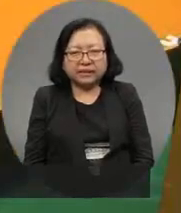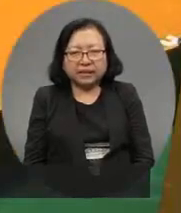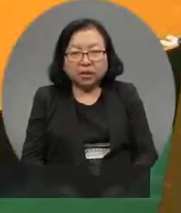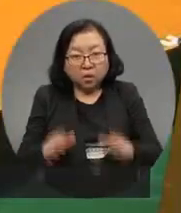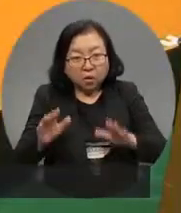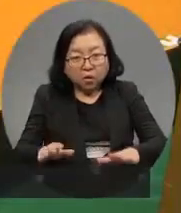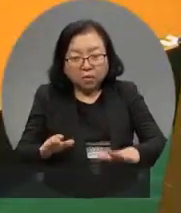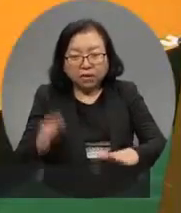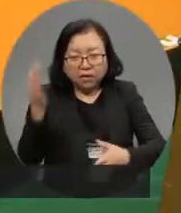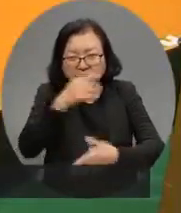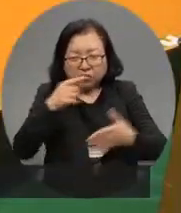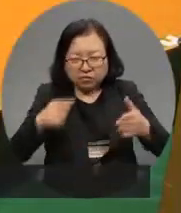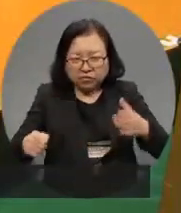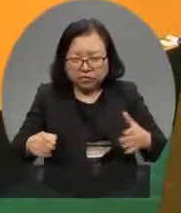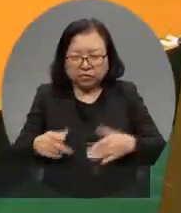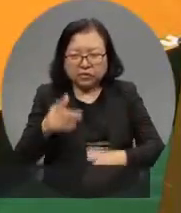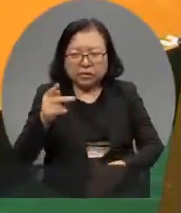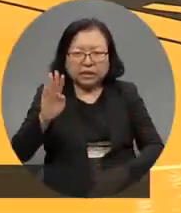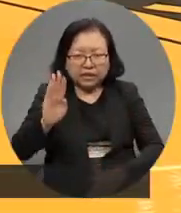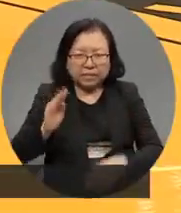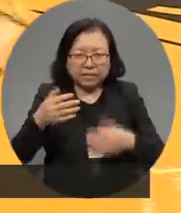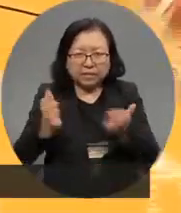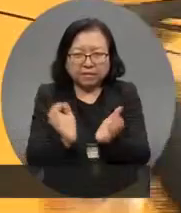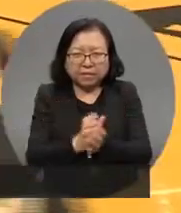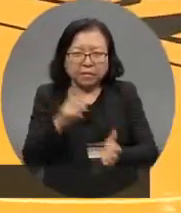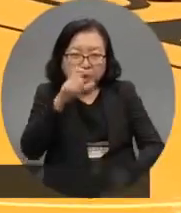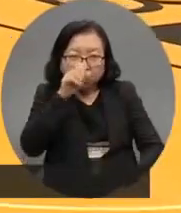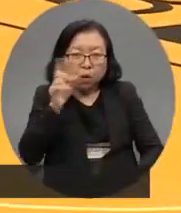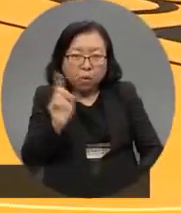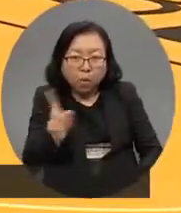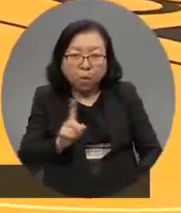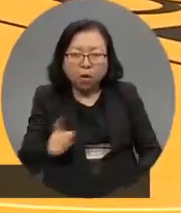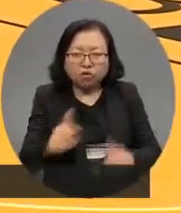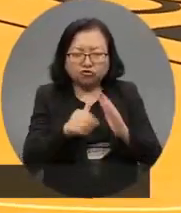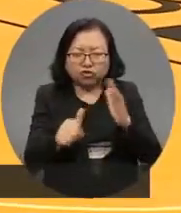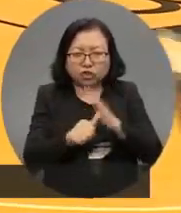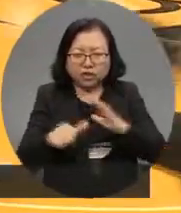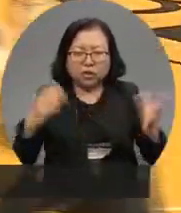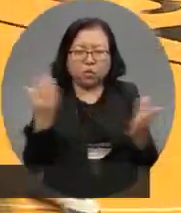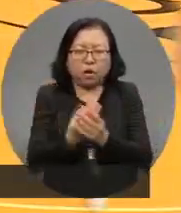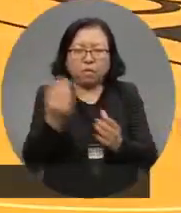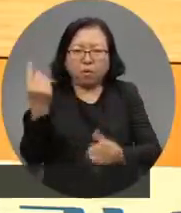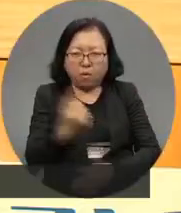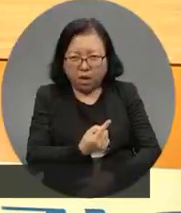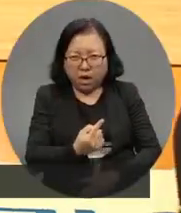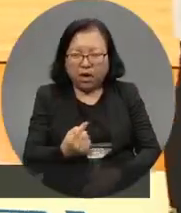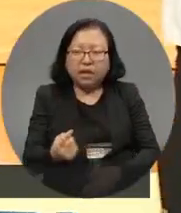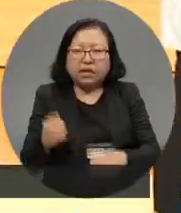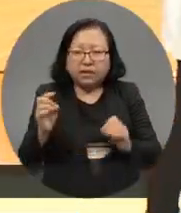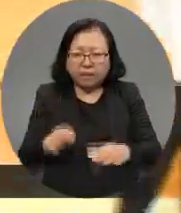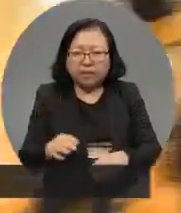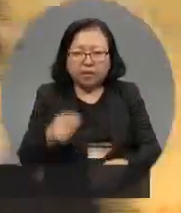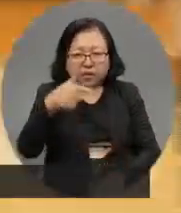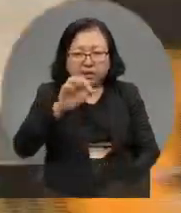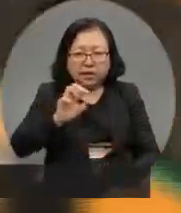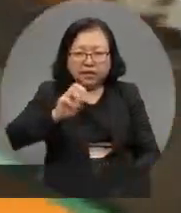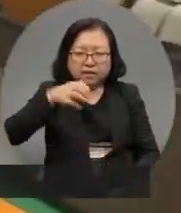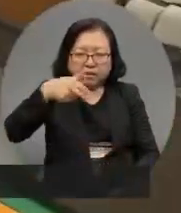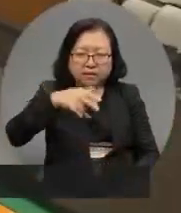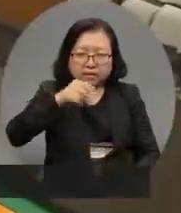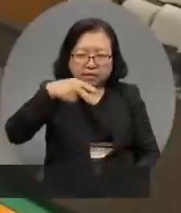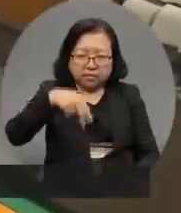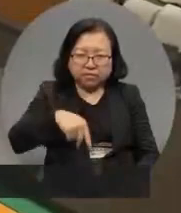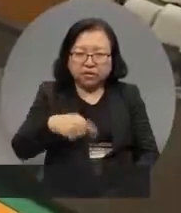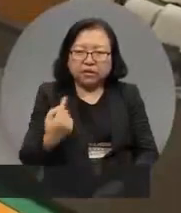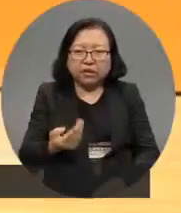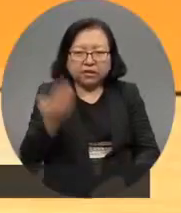이번 시즌 청주 KB의 강점은 주전들의 완벽한 복귀입니다. 팀 전력의 상당 부분을 차지하는 박지수는 지난 시즌